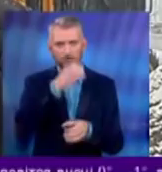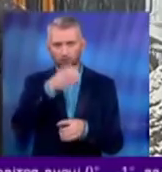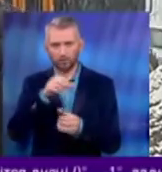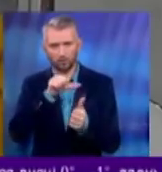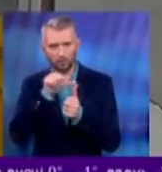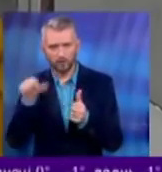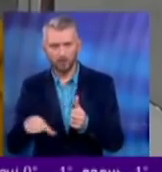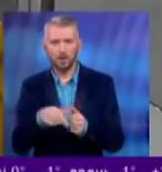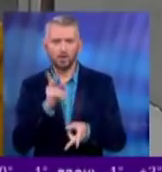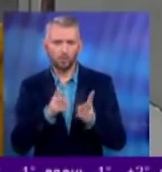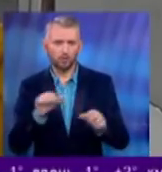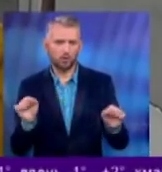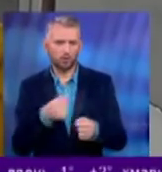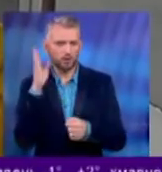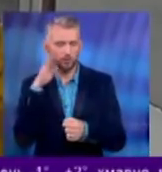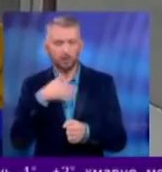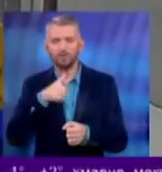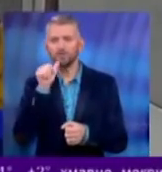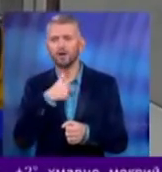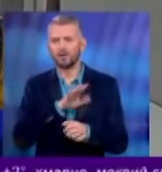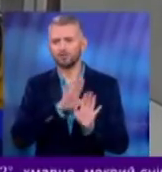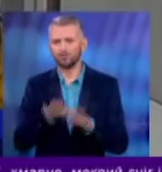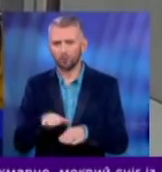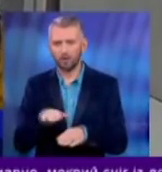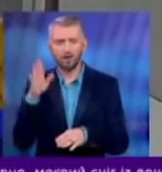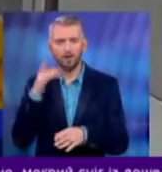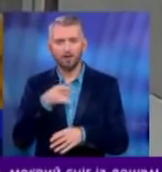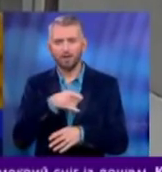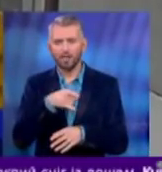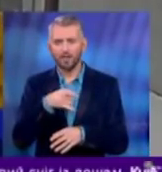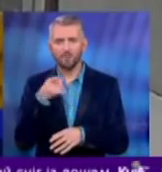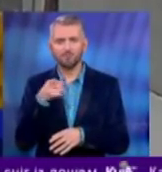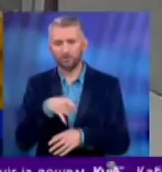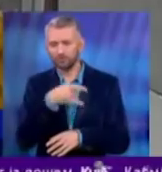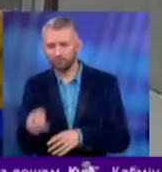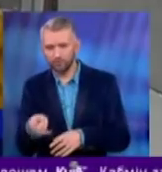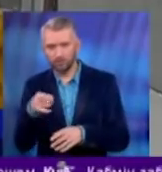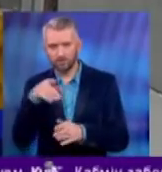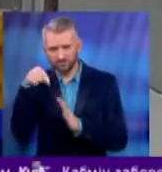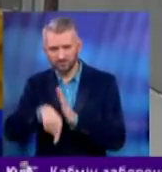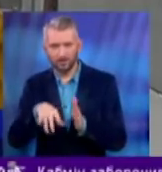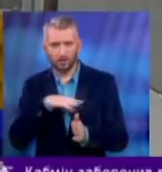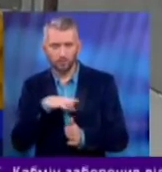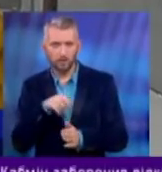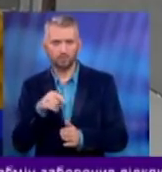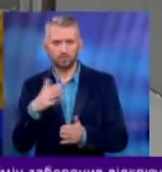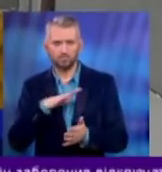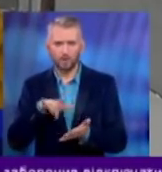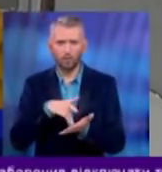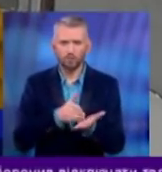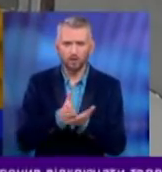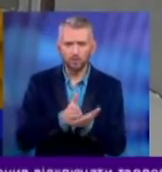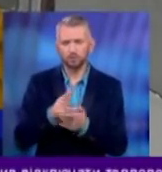тече холодна вода. Вчора, коли я прийшов, вже машина була в ямі, вже тут були комунальщики, вже була